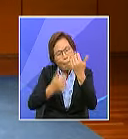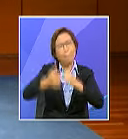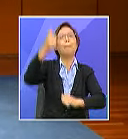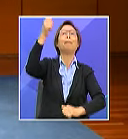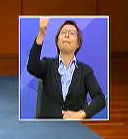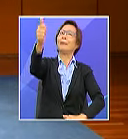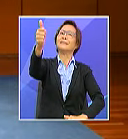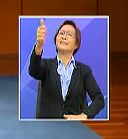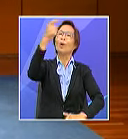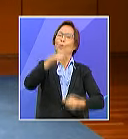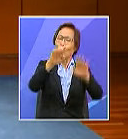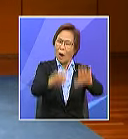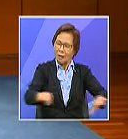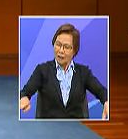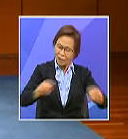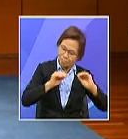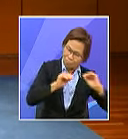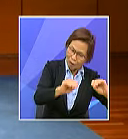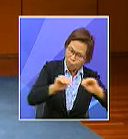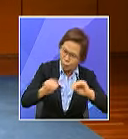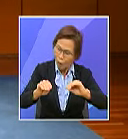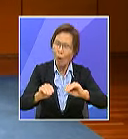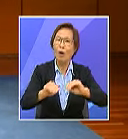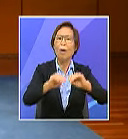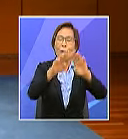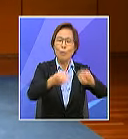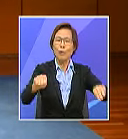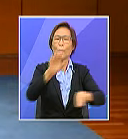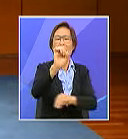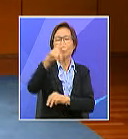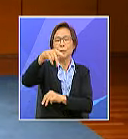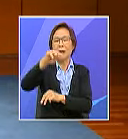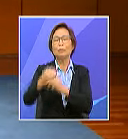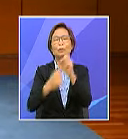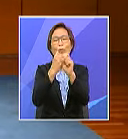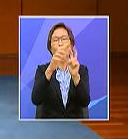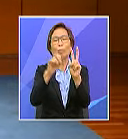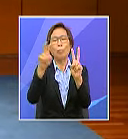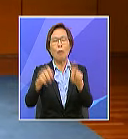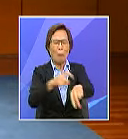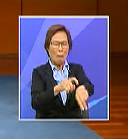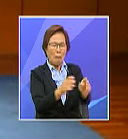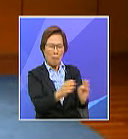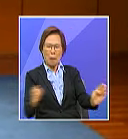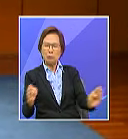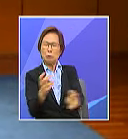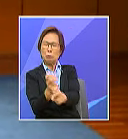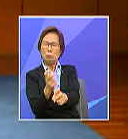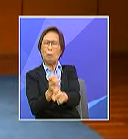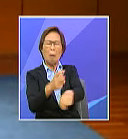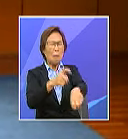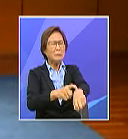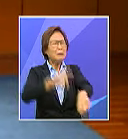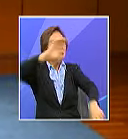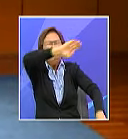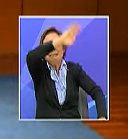terbaik untuk anak-anak Didik salut SPM 2020 dalam tempo yang sukar dalam tempo